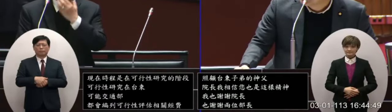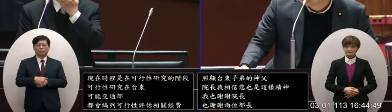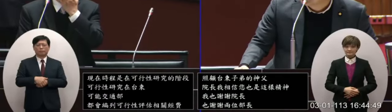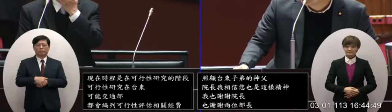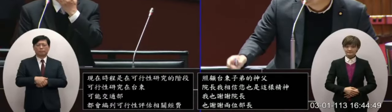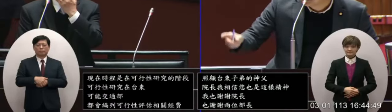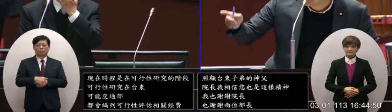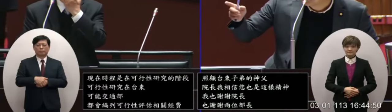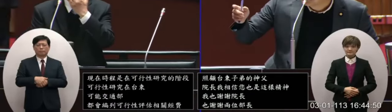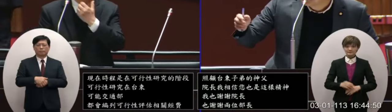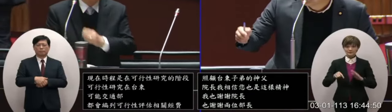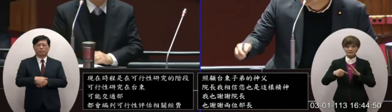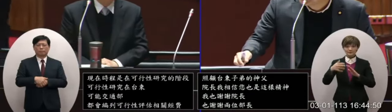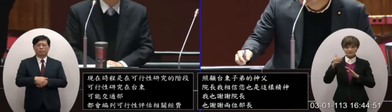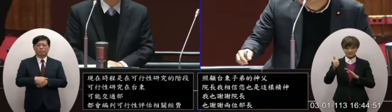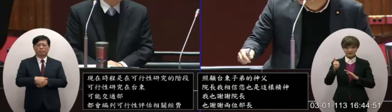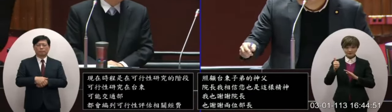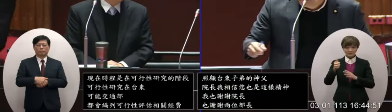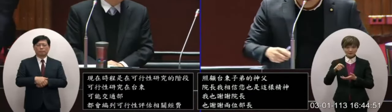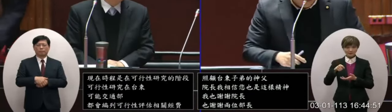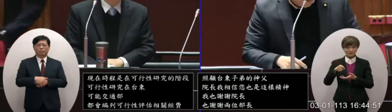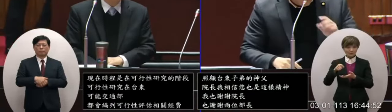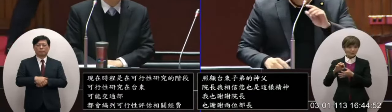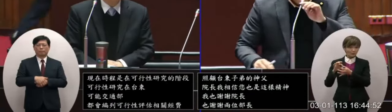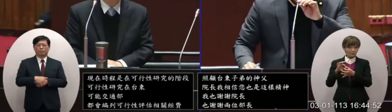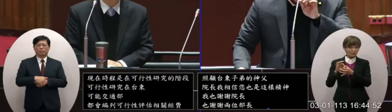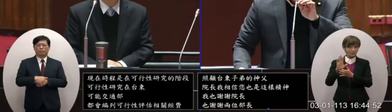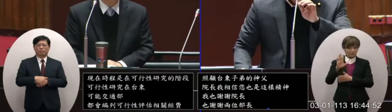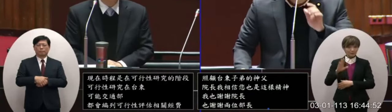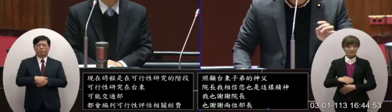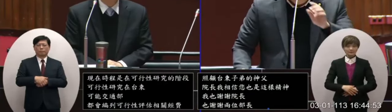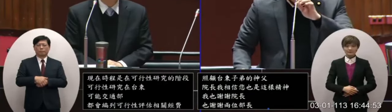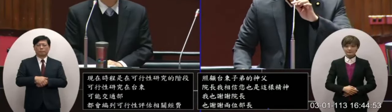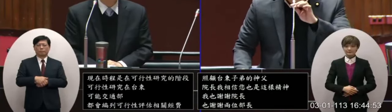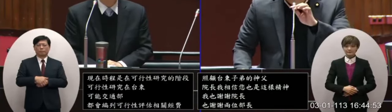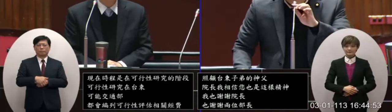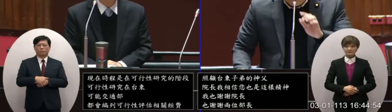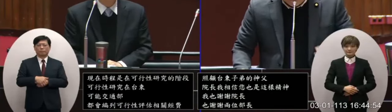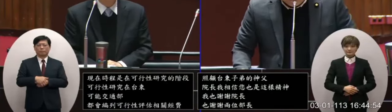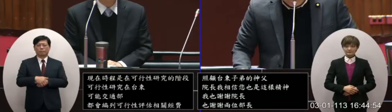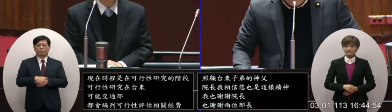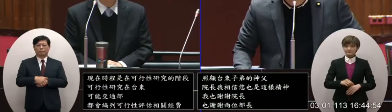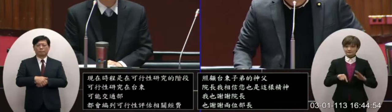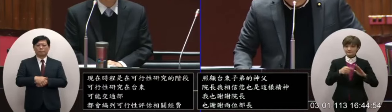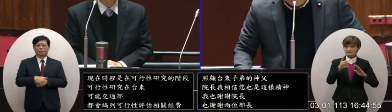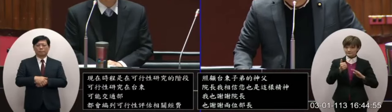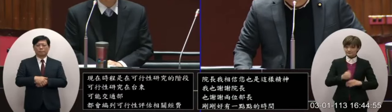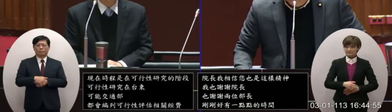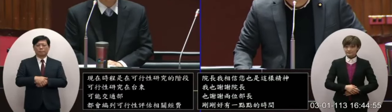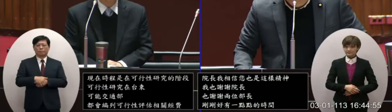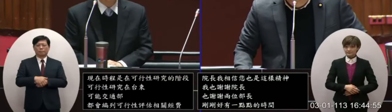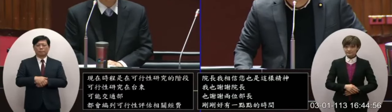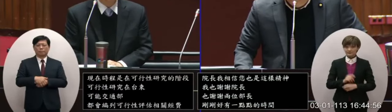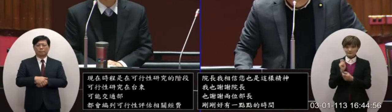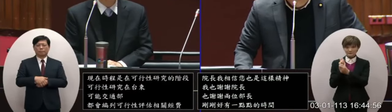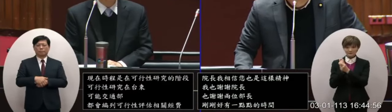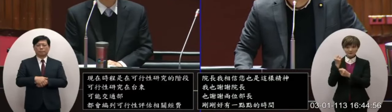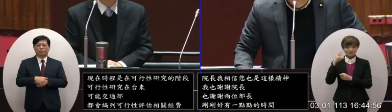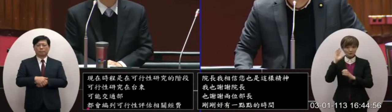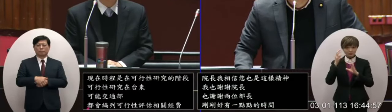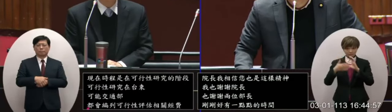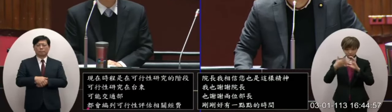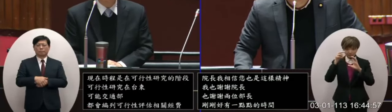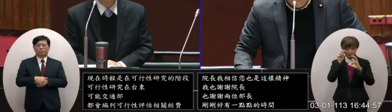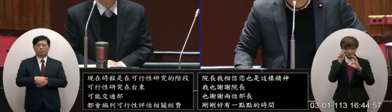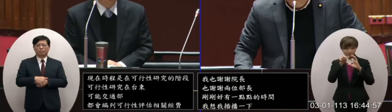长有点关系。院长，我待会可能会提到韩院长，不好意思哦。那个院长，我最近在新闻上看到沸沸扬扬，就是